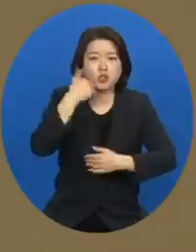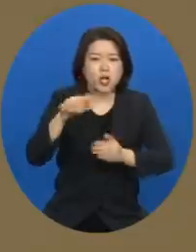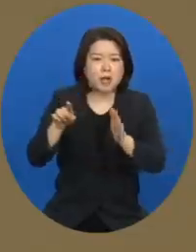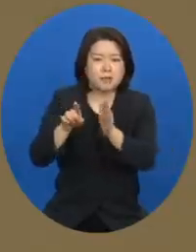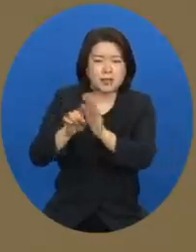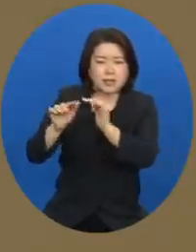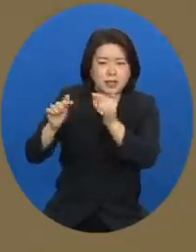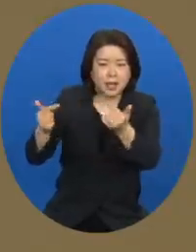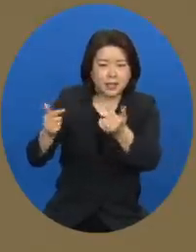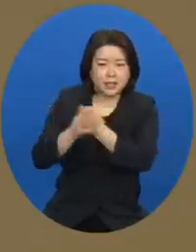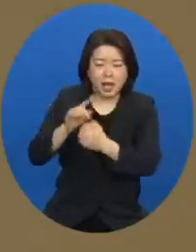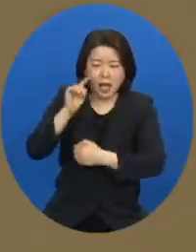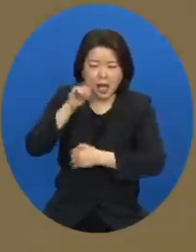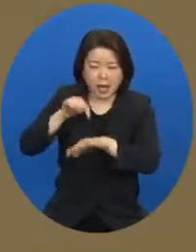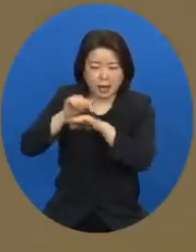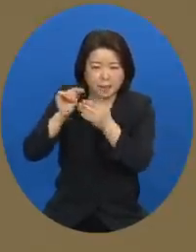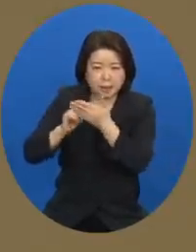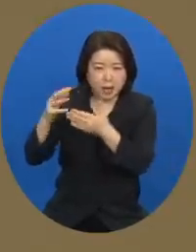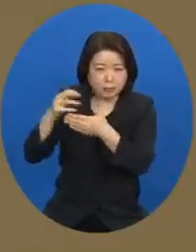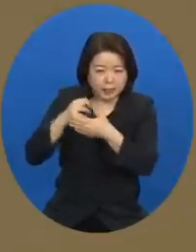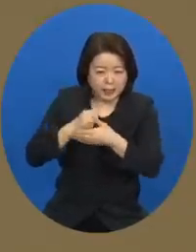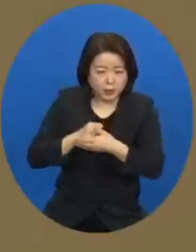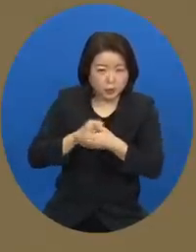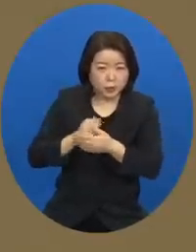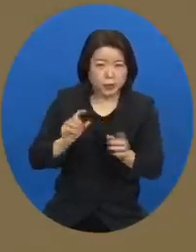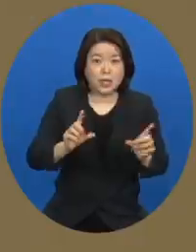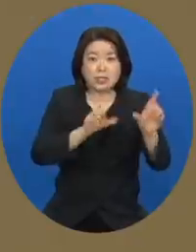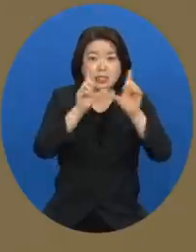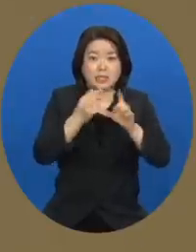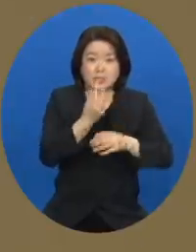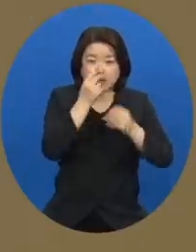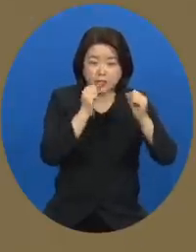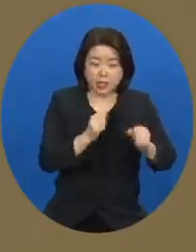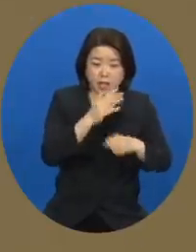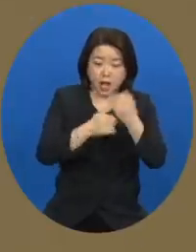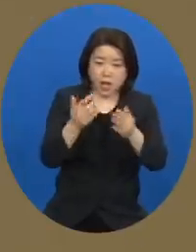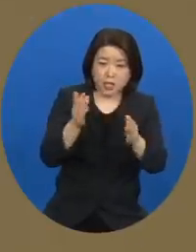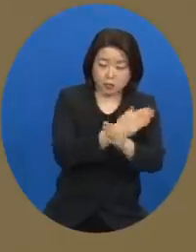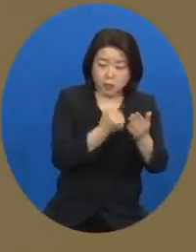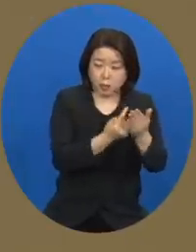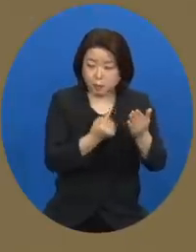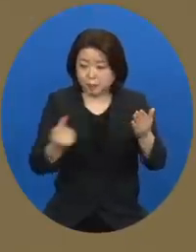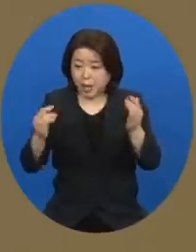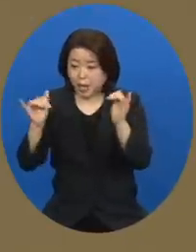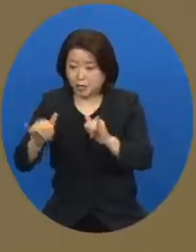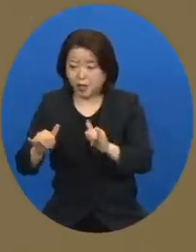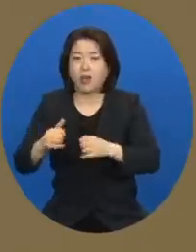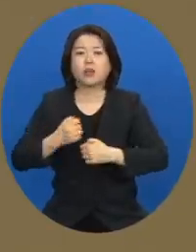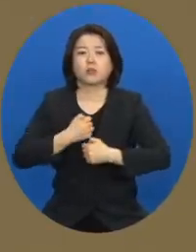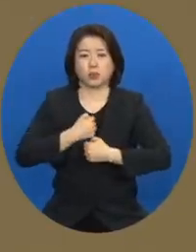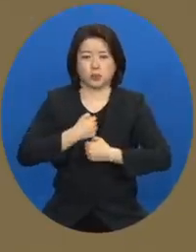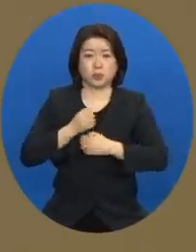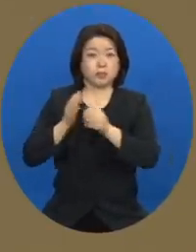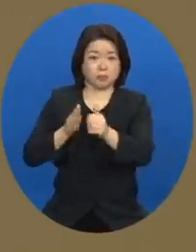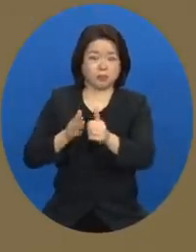믿지 아니하는 악한 마음을 품고 살아계신 하나님에게서 떨어질까 조심할 것이요.